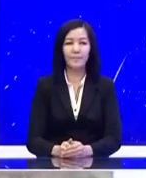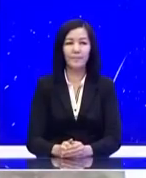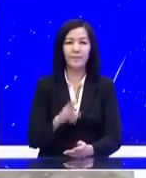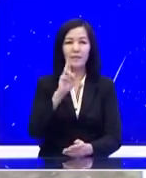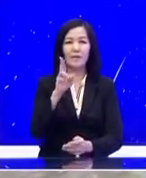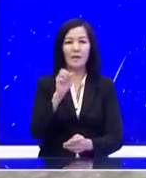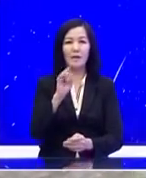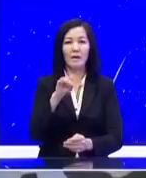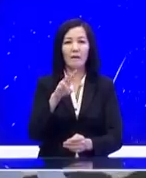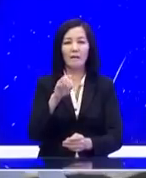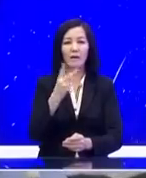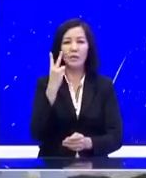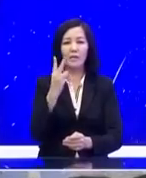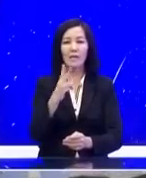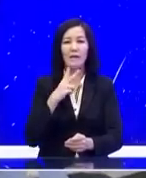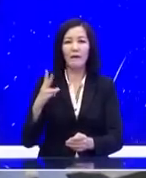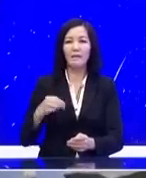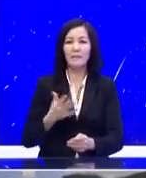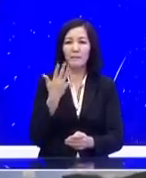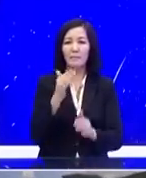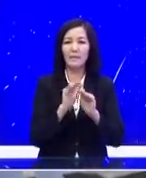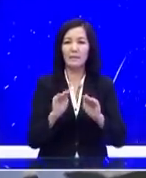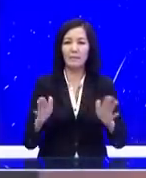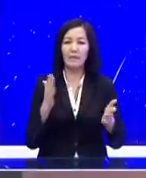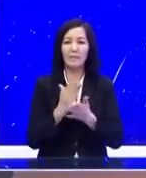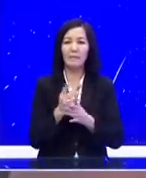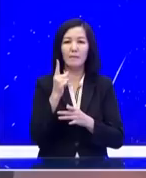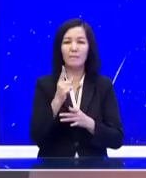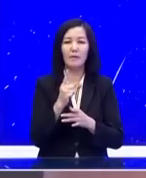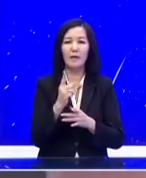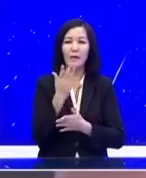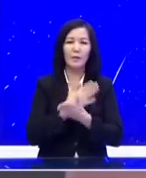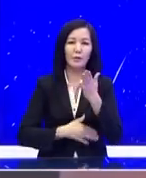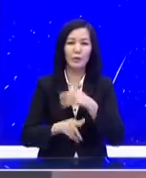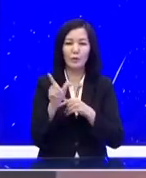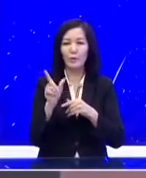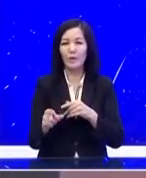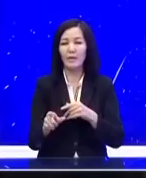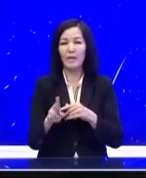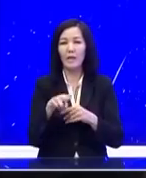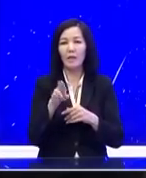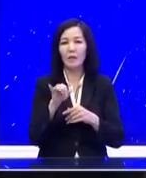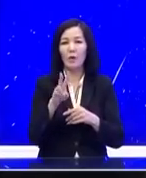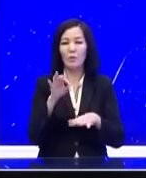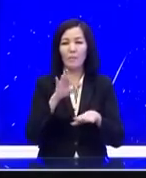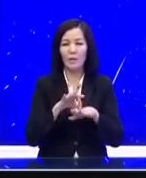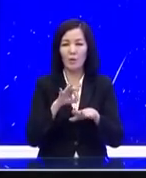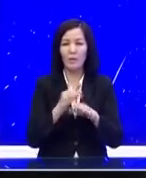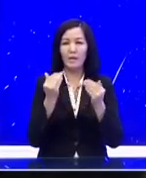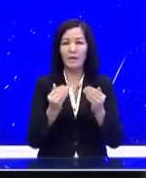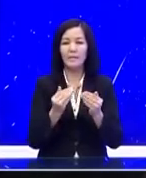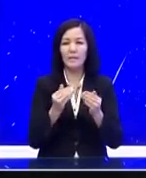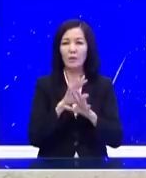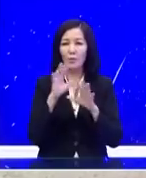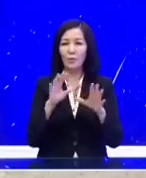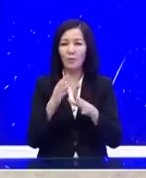Қырлғаш Болтаева екі қызынан 5 жиен сүйіп отырған әже. Бір жиені мүмкіндігі шектеулі. Даун ауруымен ауырады. Қазір соған